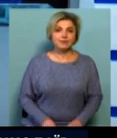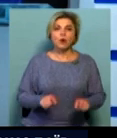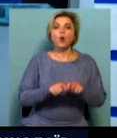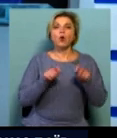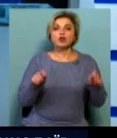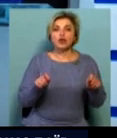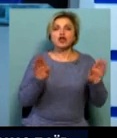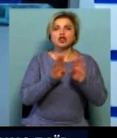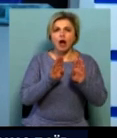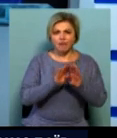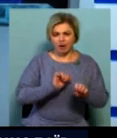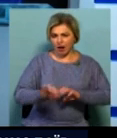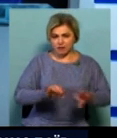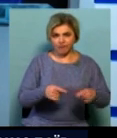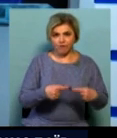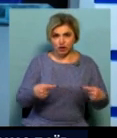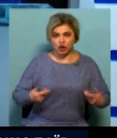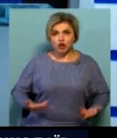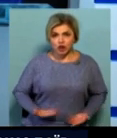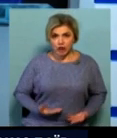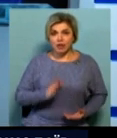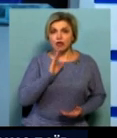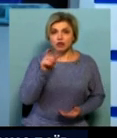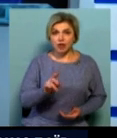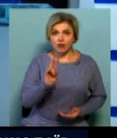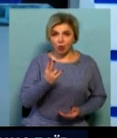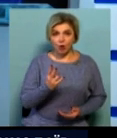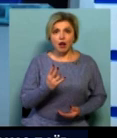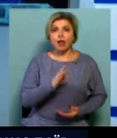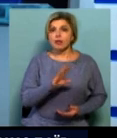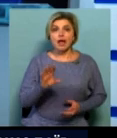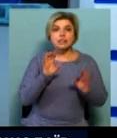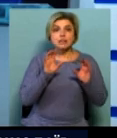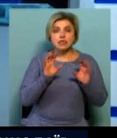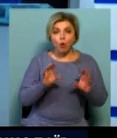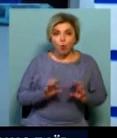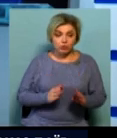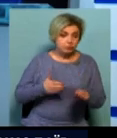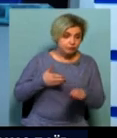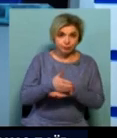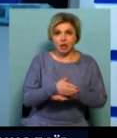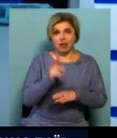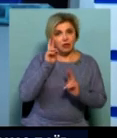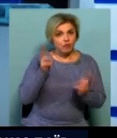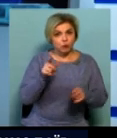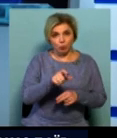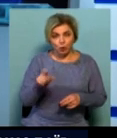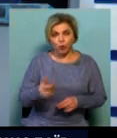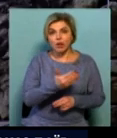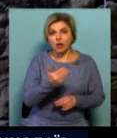Відкриті шафи та розкидані речі. У помешканні жительки Миколаєва незаконно побували невідомі. Їхні особи встановлюють